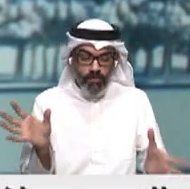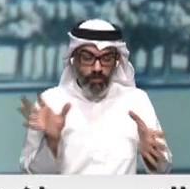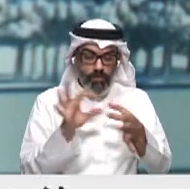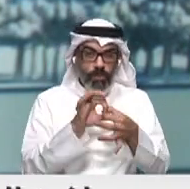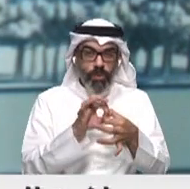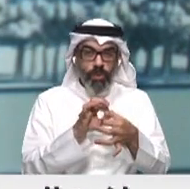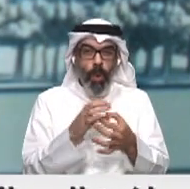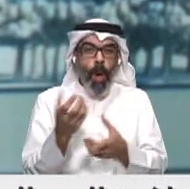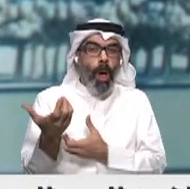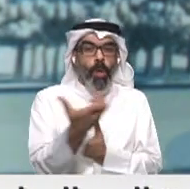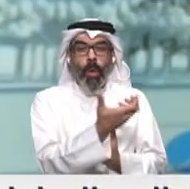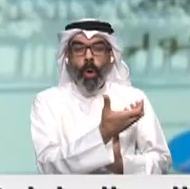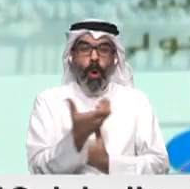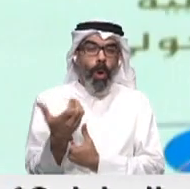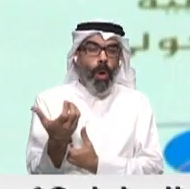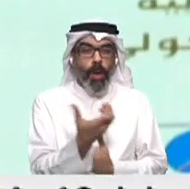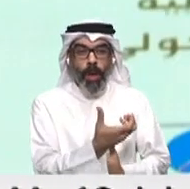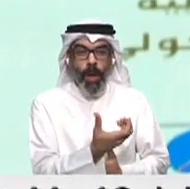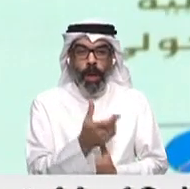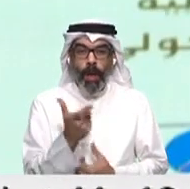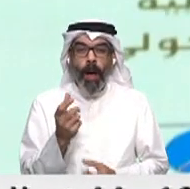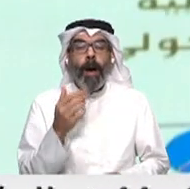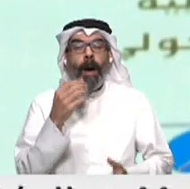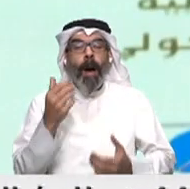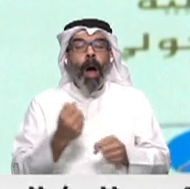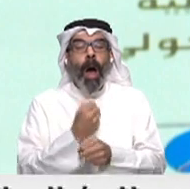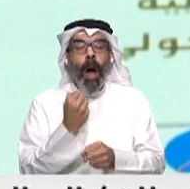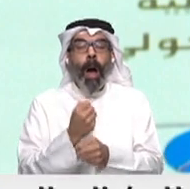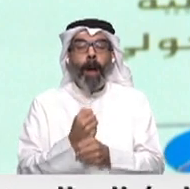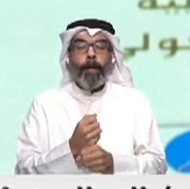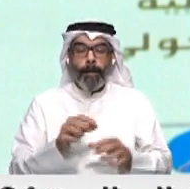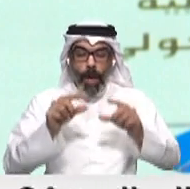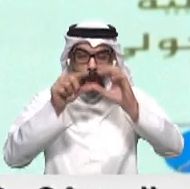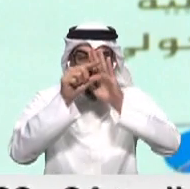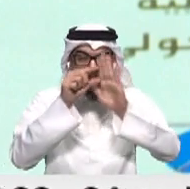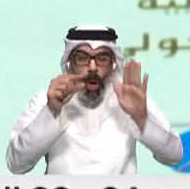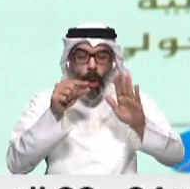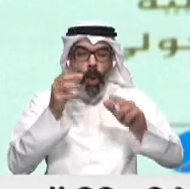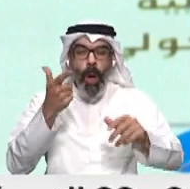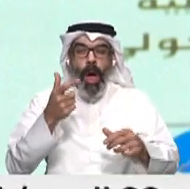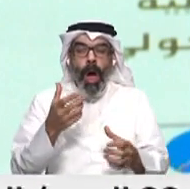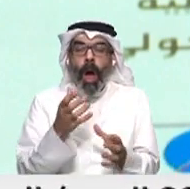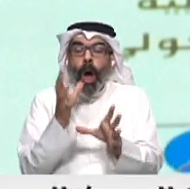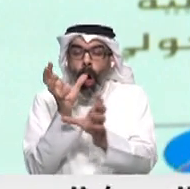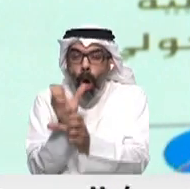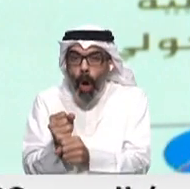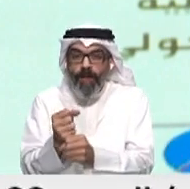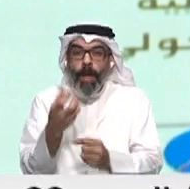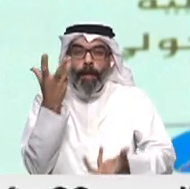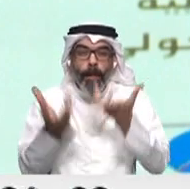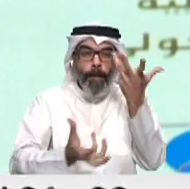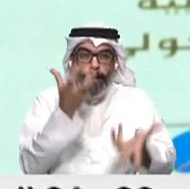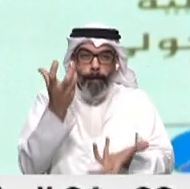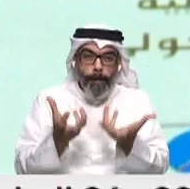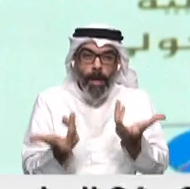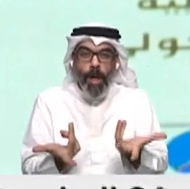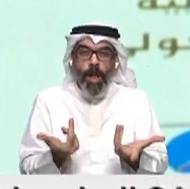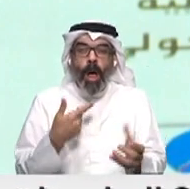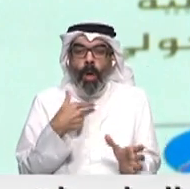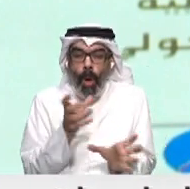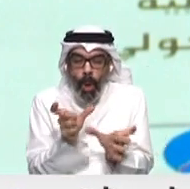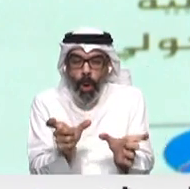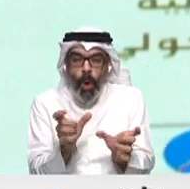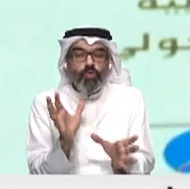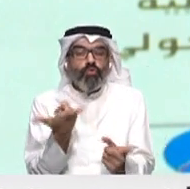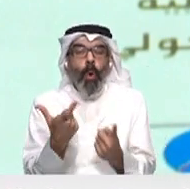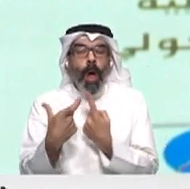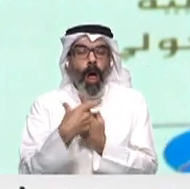الاطفاء فعاليه توعويه تحت عنوان السلامه من الحرائق والحوادث وسبل الوقايه منها